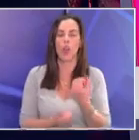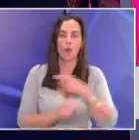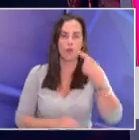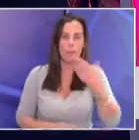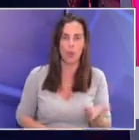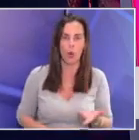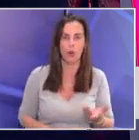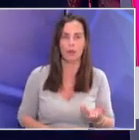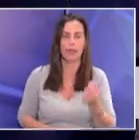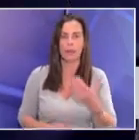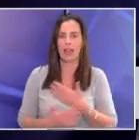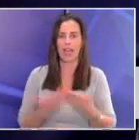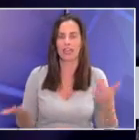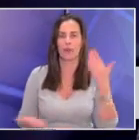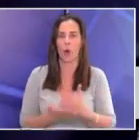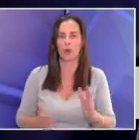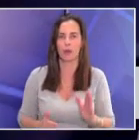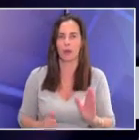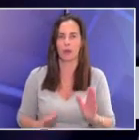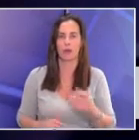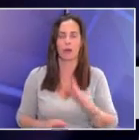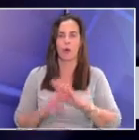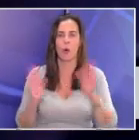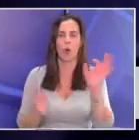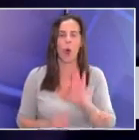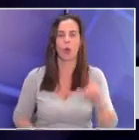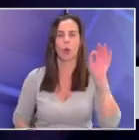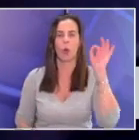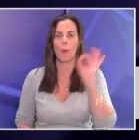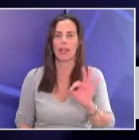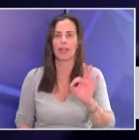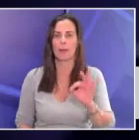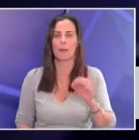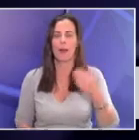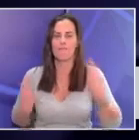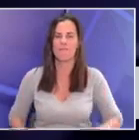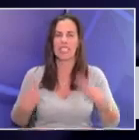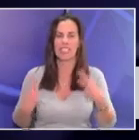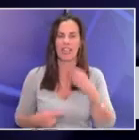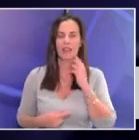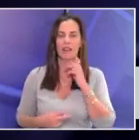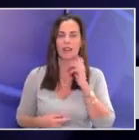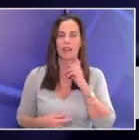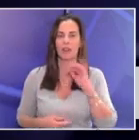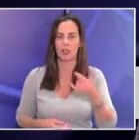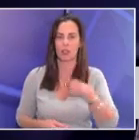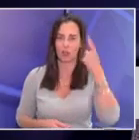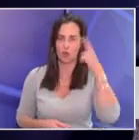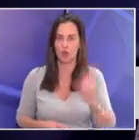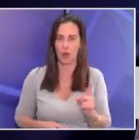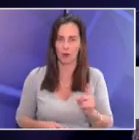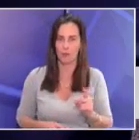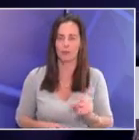ביטוי... כמעט ואין גבולות ברמה של ביטוי כל עוד הוא לא פוגע ברמה פיזית באחר. כן, אני לא